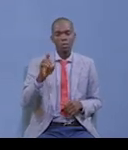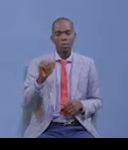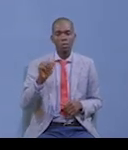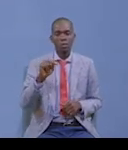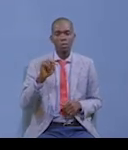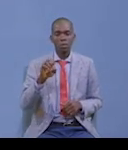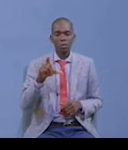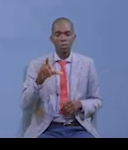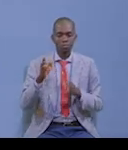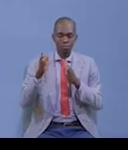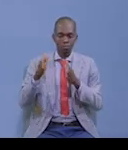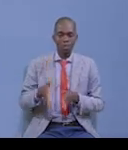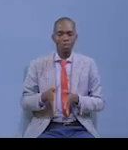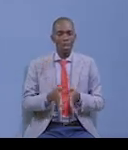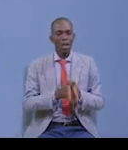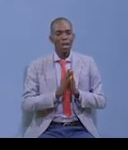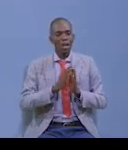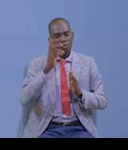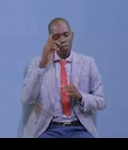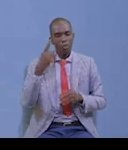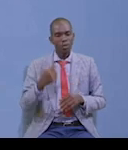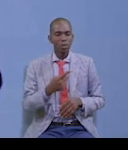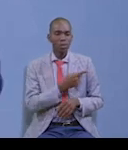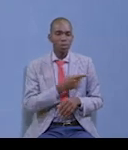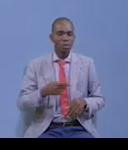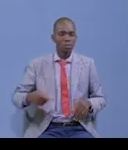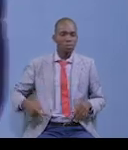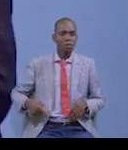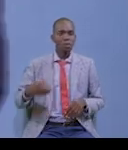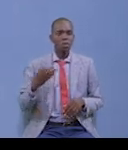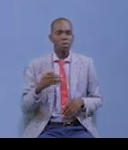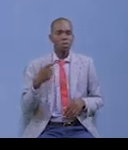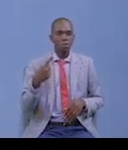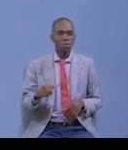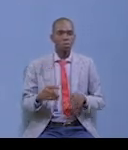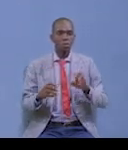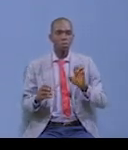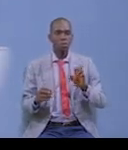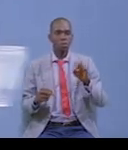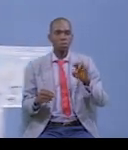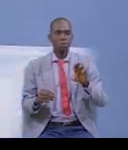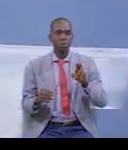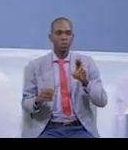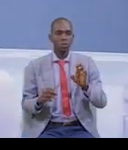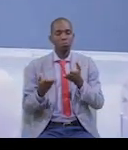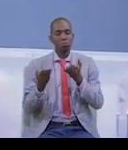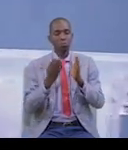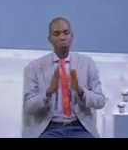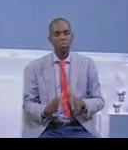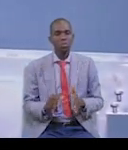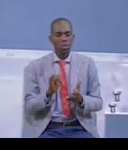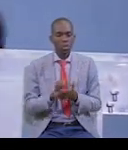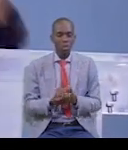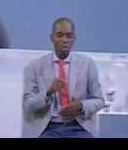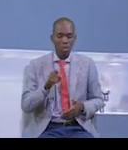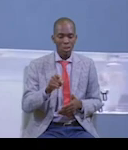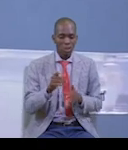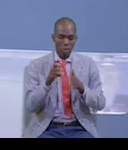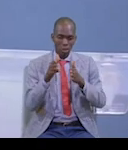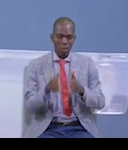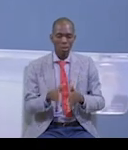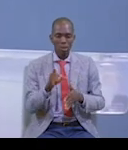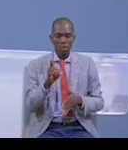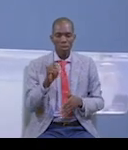the prince of the eunuchs that he might not defile himself. నపుంసకుల అధికారిని తనను తాను అపవిత్ర